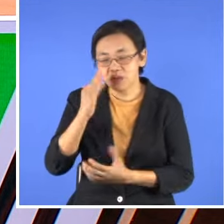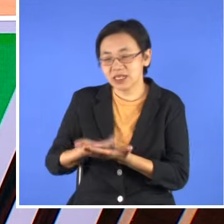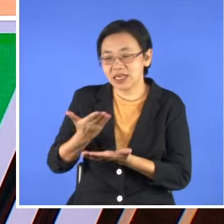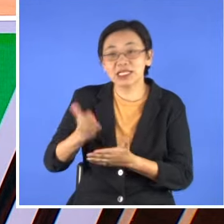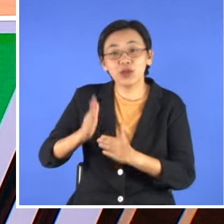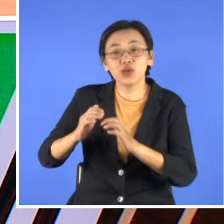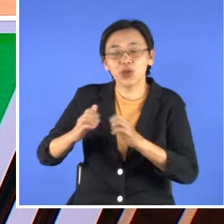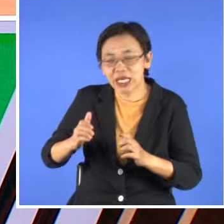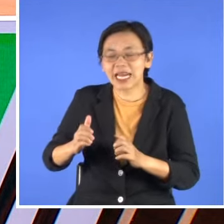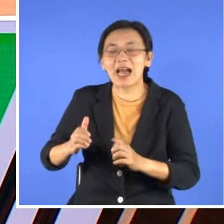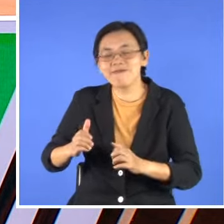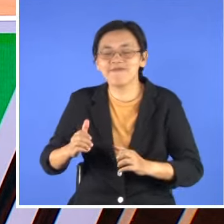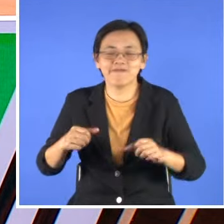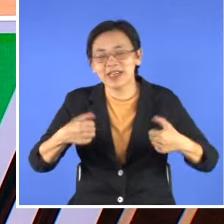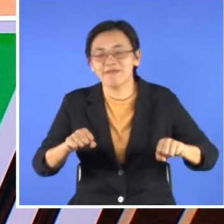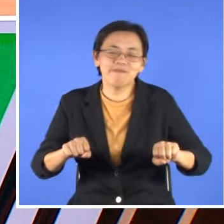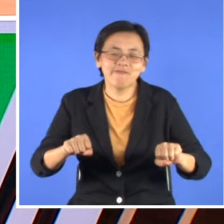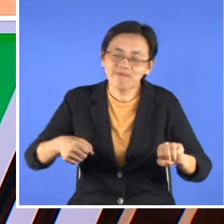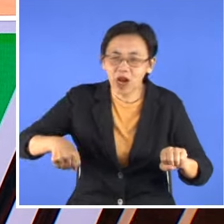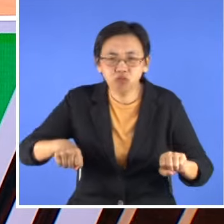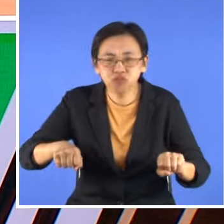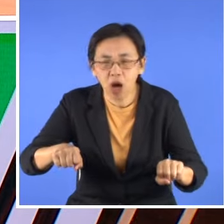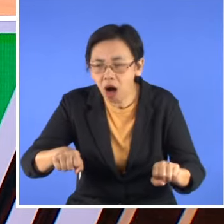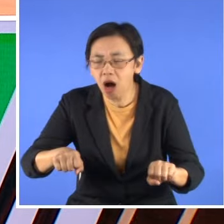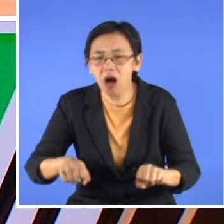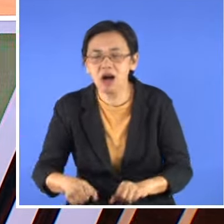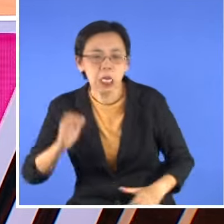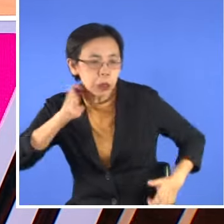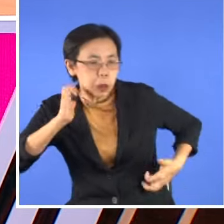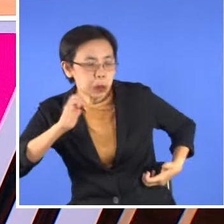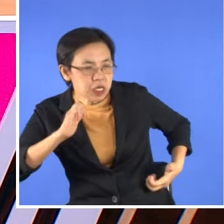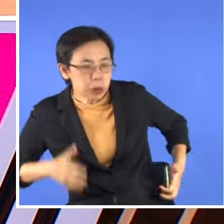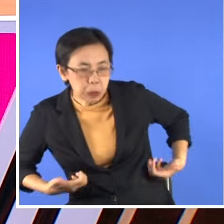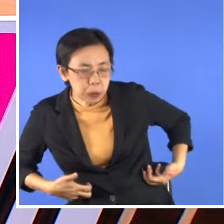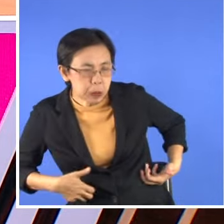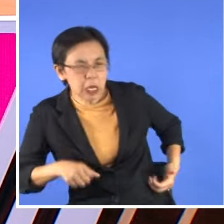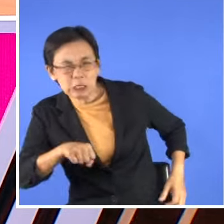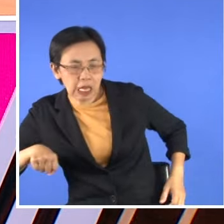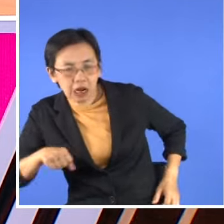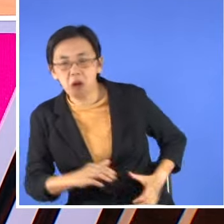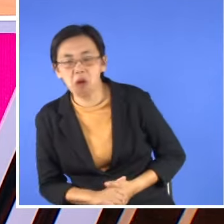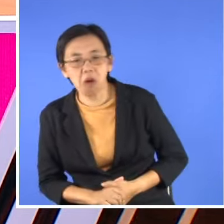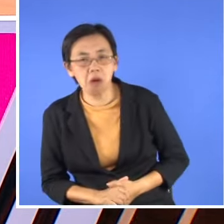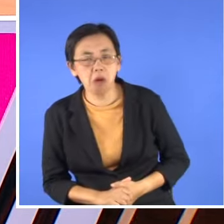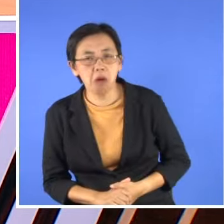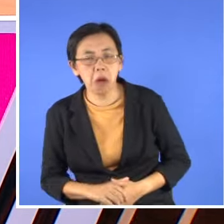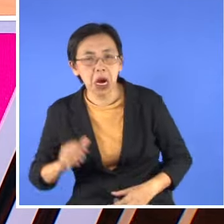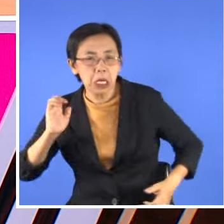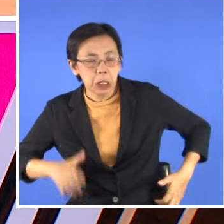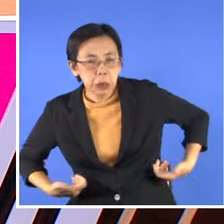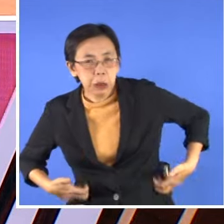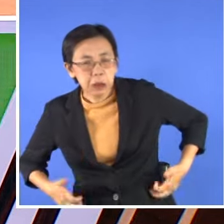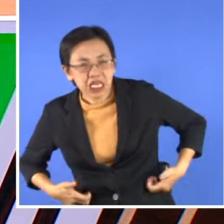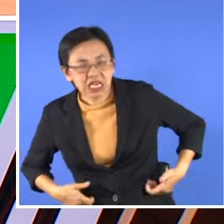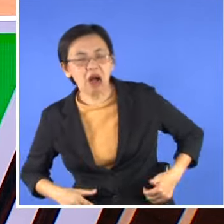ภรรยาไปเจอลิงตัวนึงมาแย่งพอแย่งปั๊บเนี่ยนะครับมันไปก็ไปดึงกันเจ้าลิงเ่ะมันไปกัดโอมันไปกัด